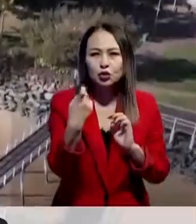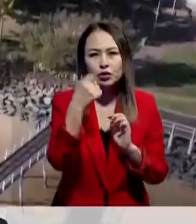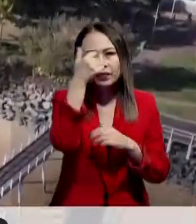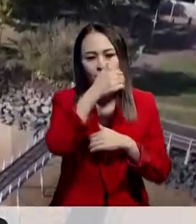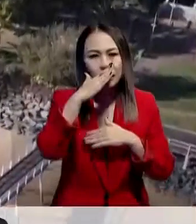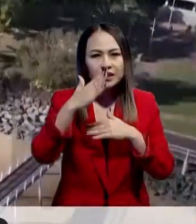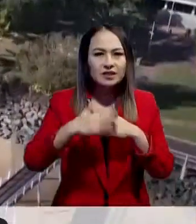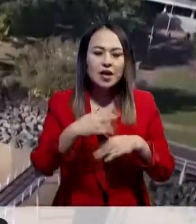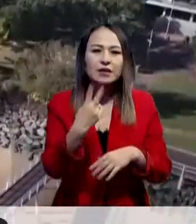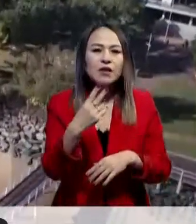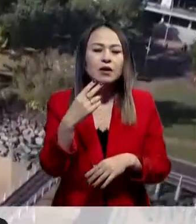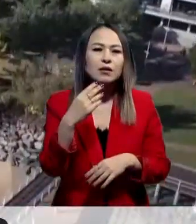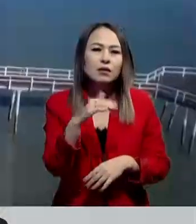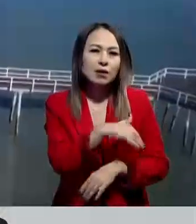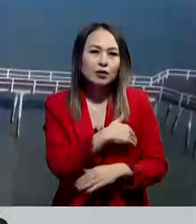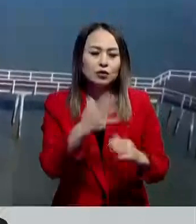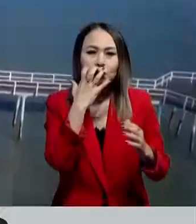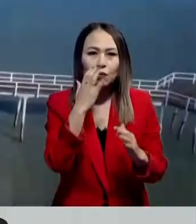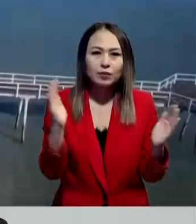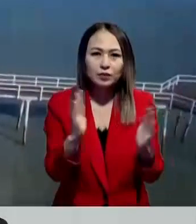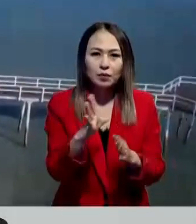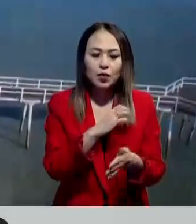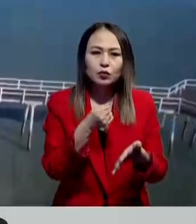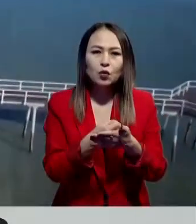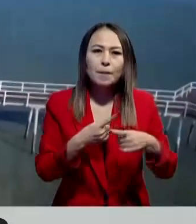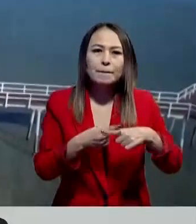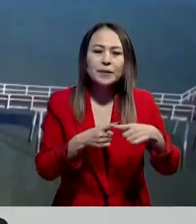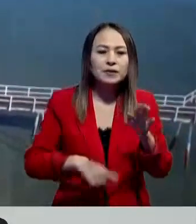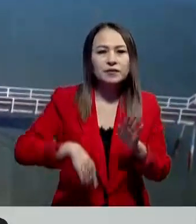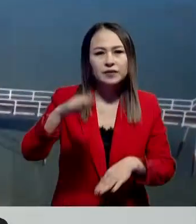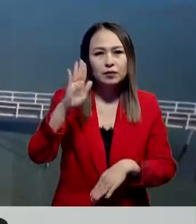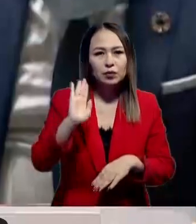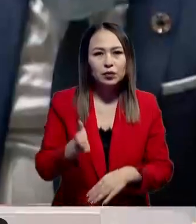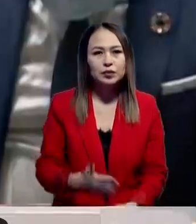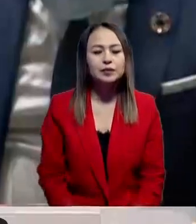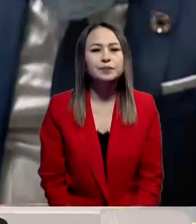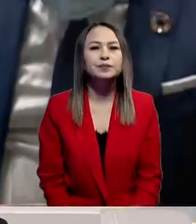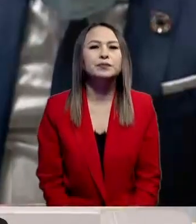таман 2 градус қартса, су деңгейі жарты метрге дейін биіктейді.